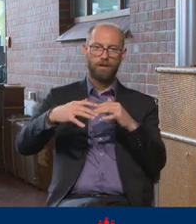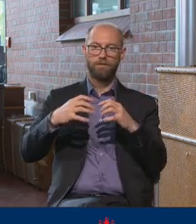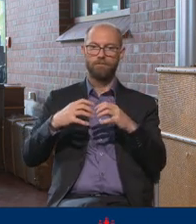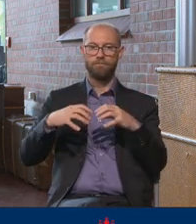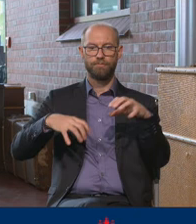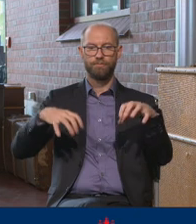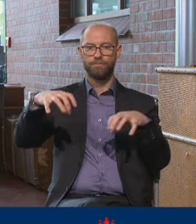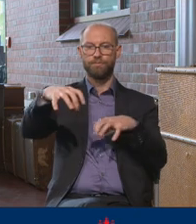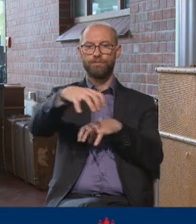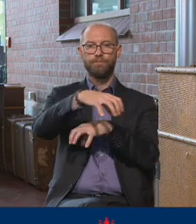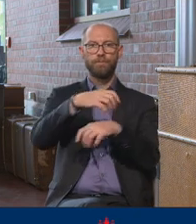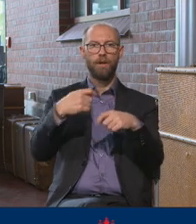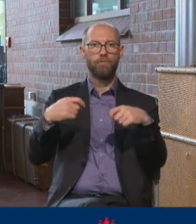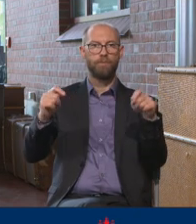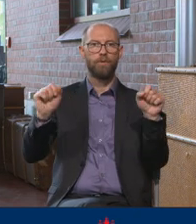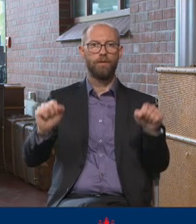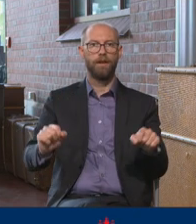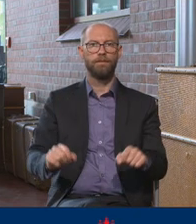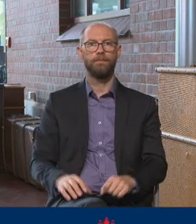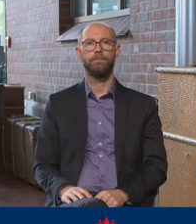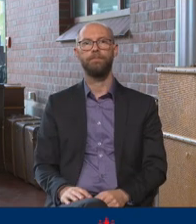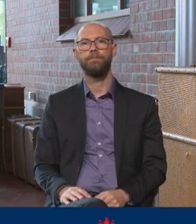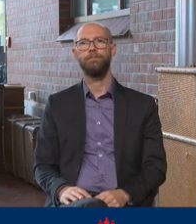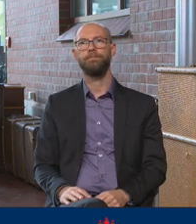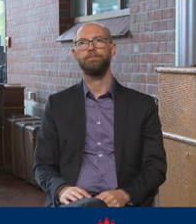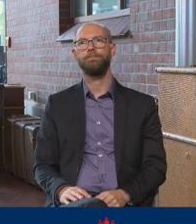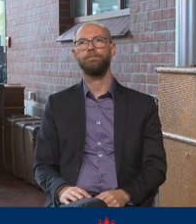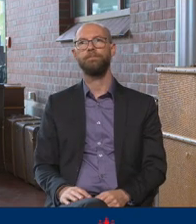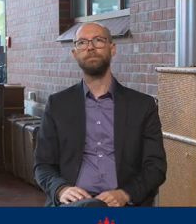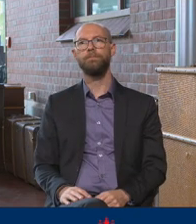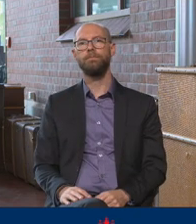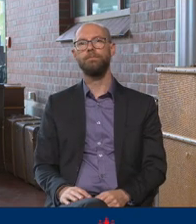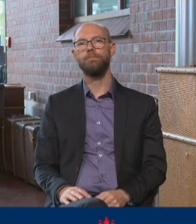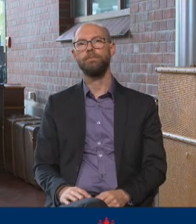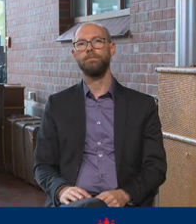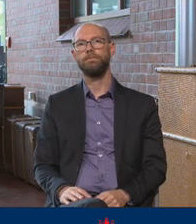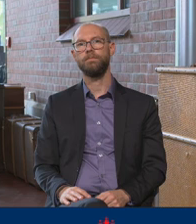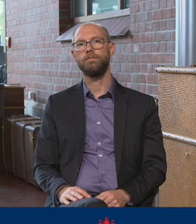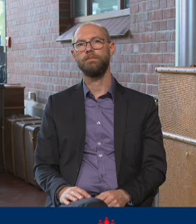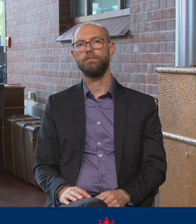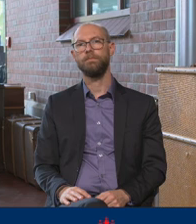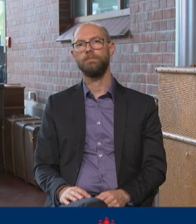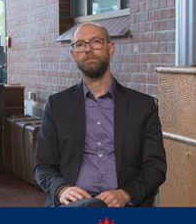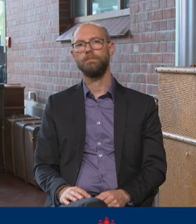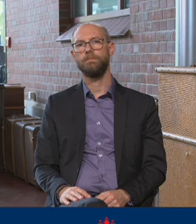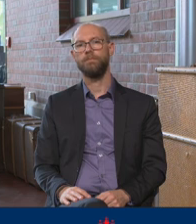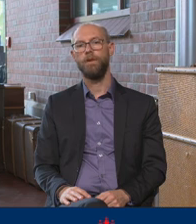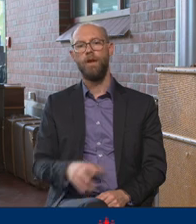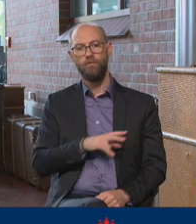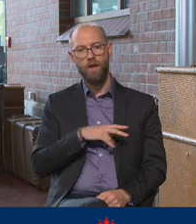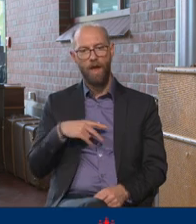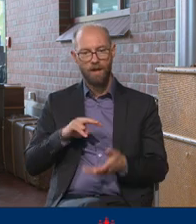könnte längerfristig gibt es dann mehrere möglichkeiten es sind veränderungen